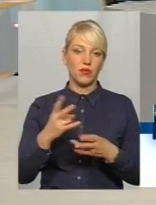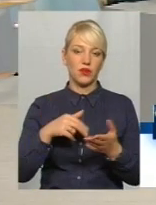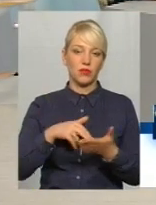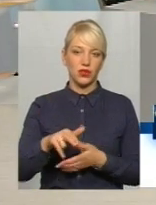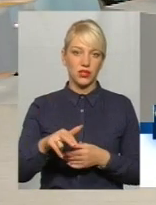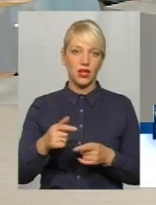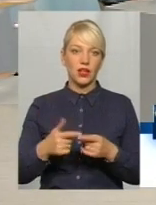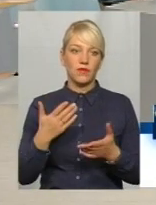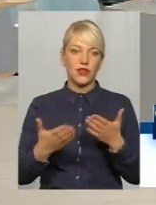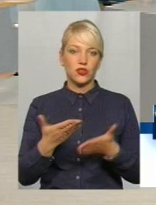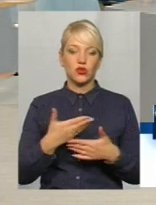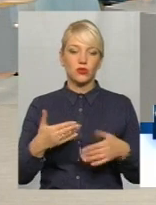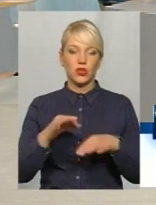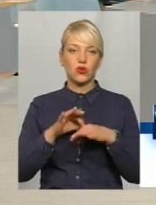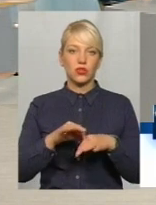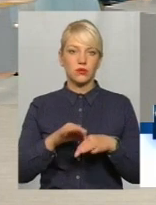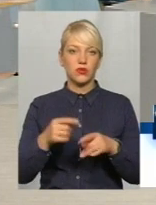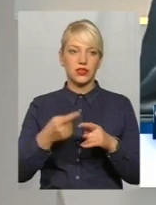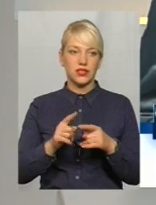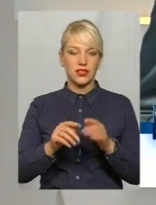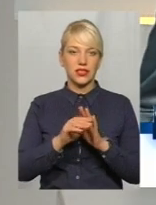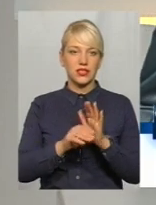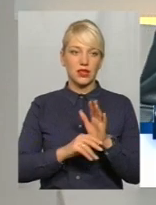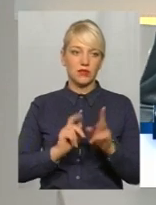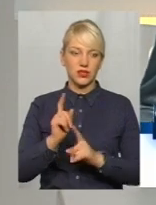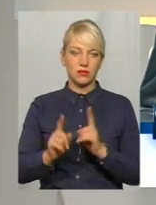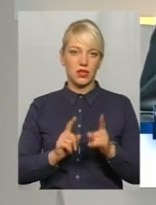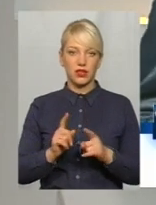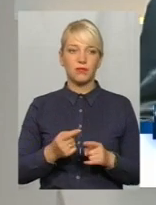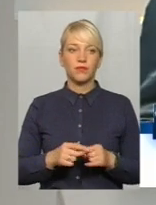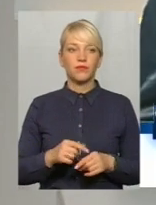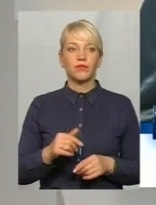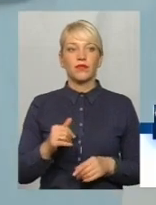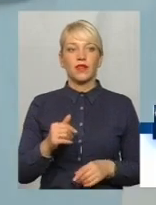ми вносимо ці системні зміни. По суті, пані Тетяно, ви зазначили, що в